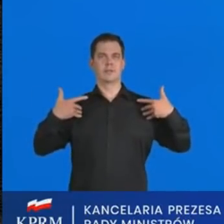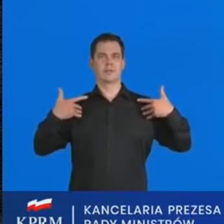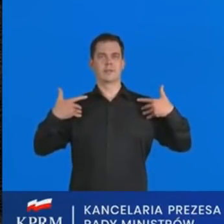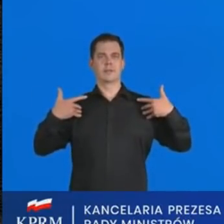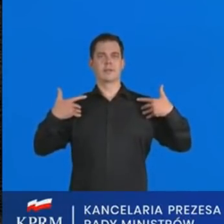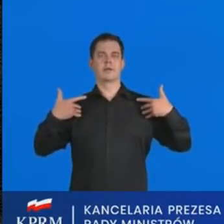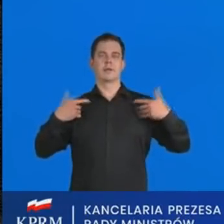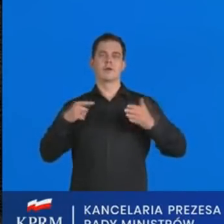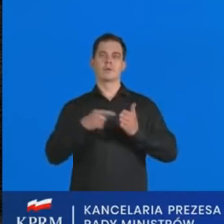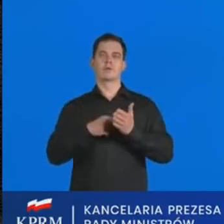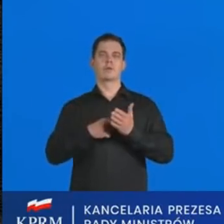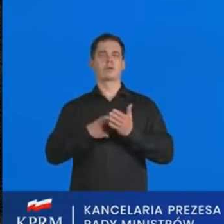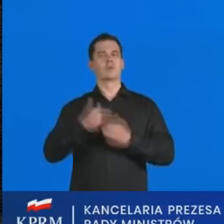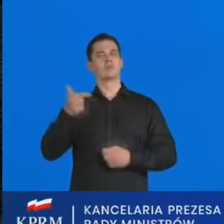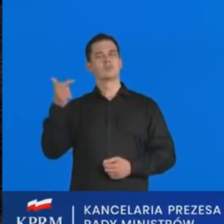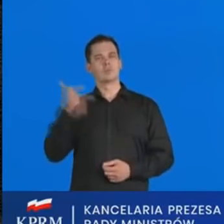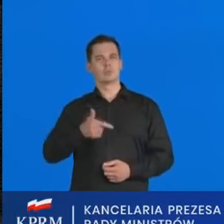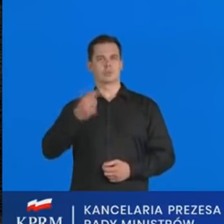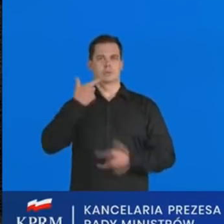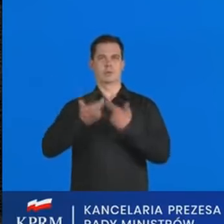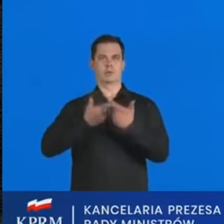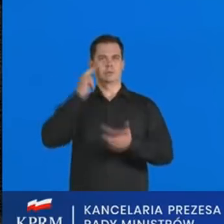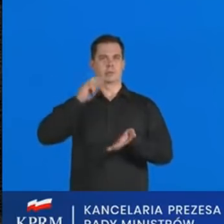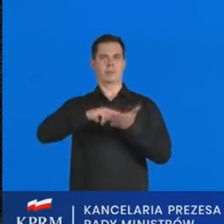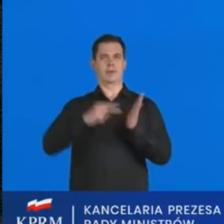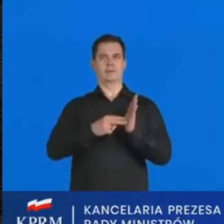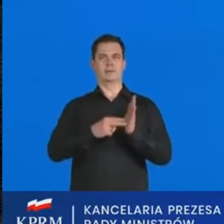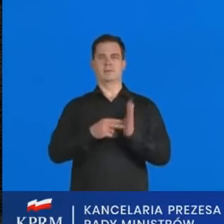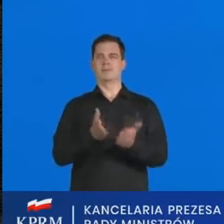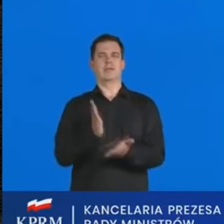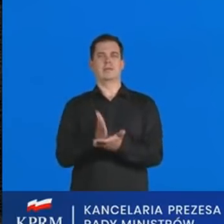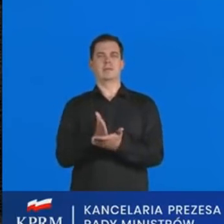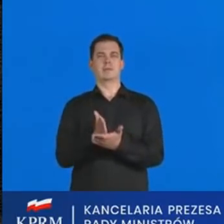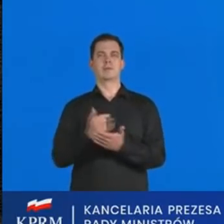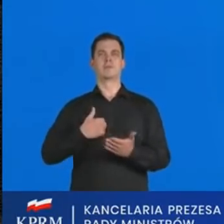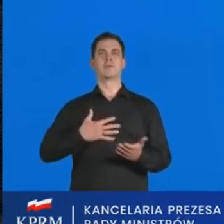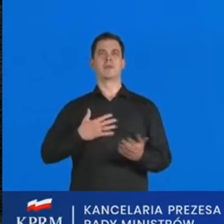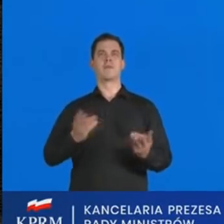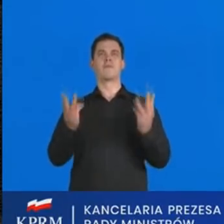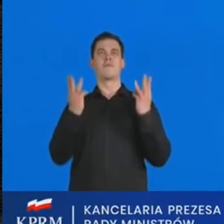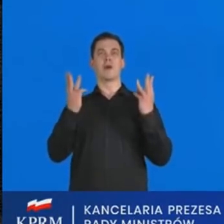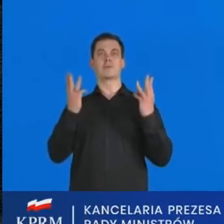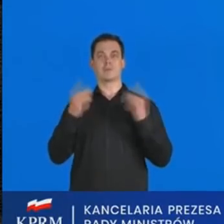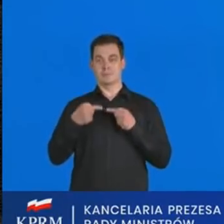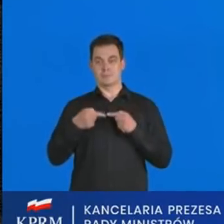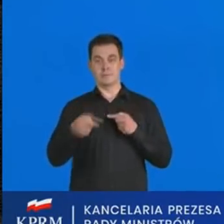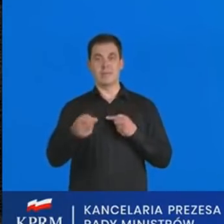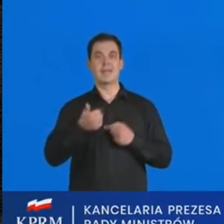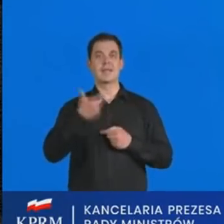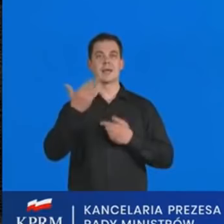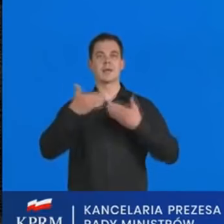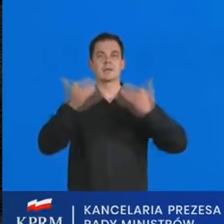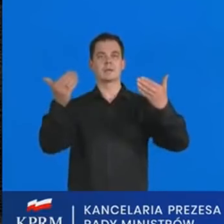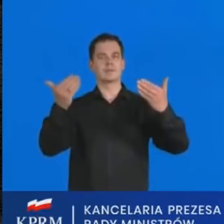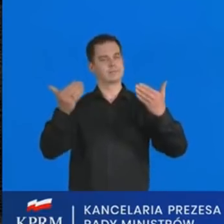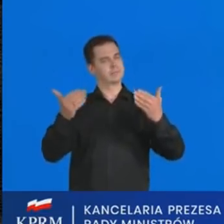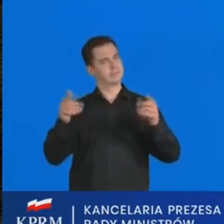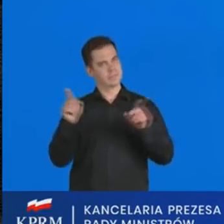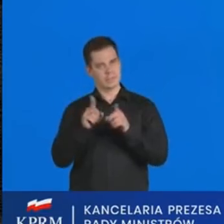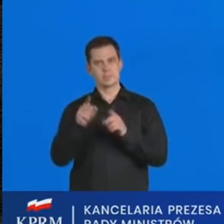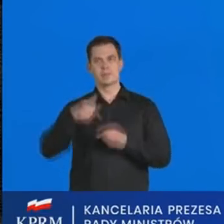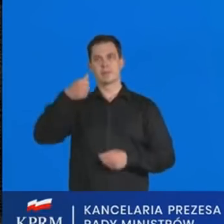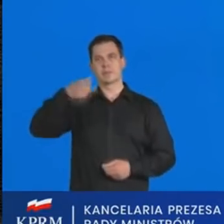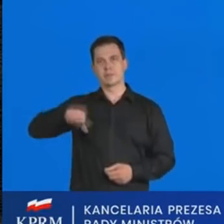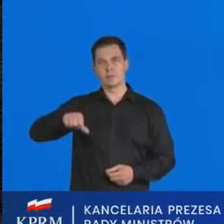to musimy planować nie tylko to co wydaje nam się najważniejsze w najbliższych paru dni ale także myśleć o tym co za